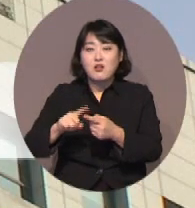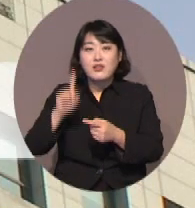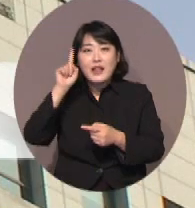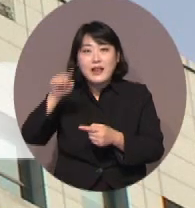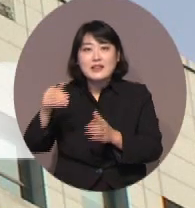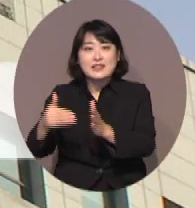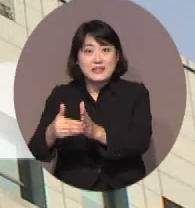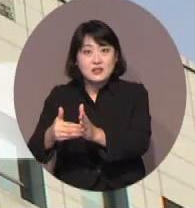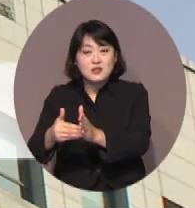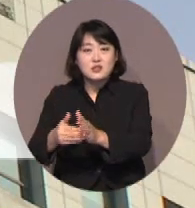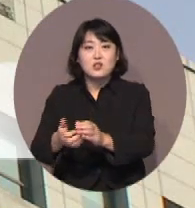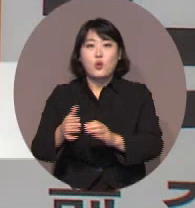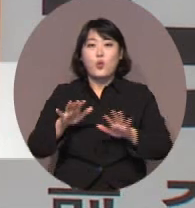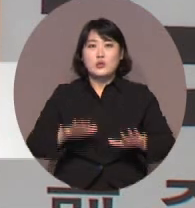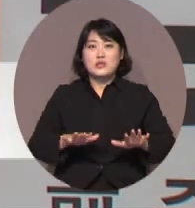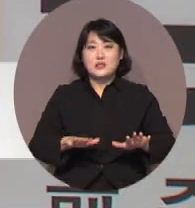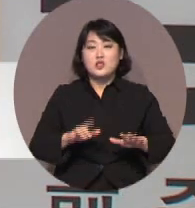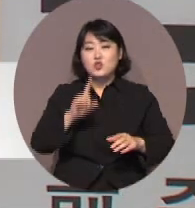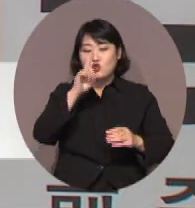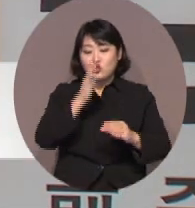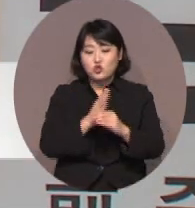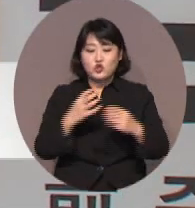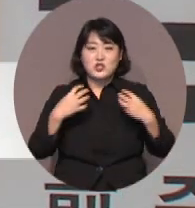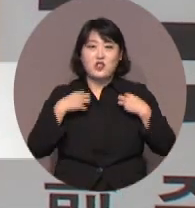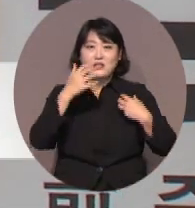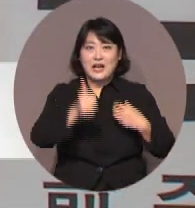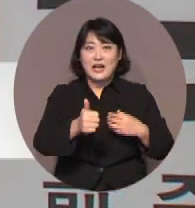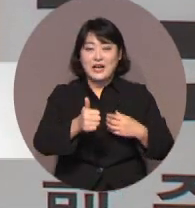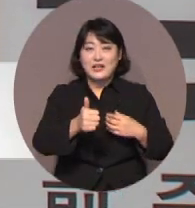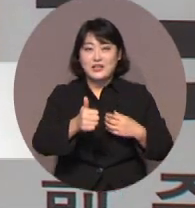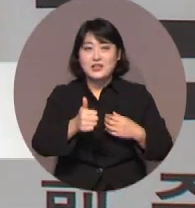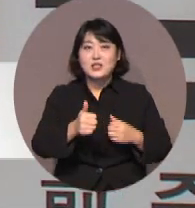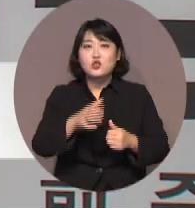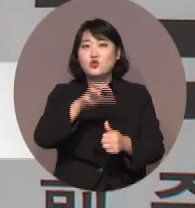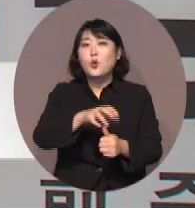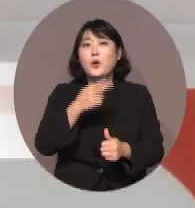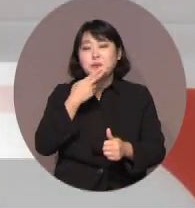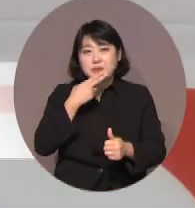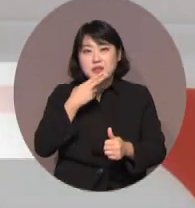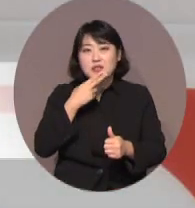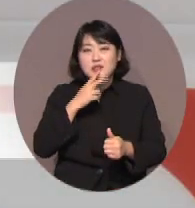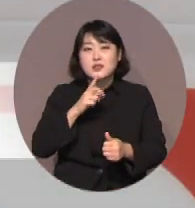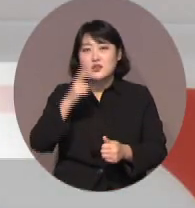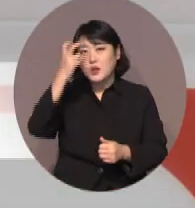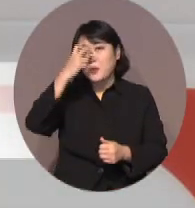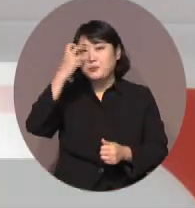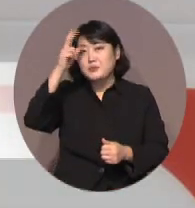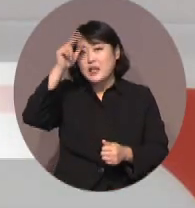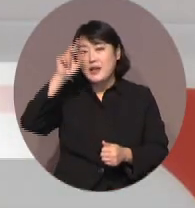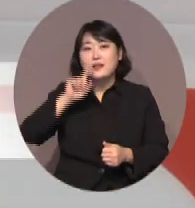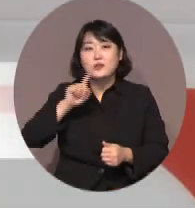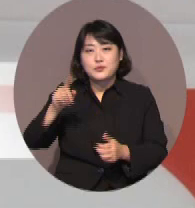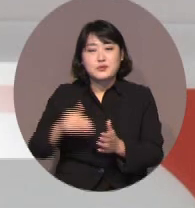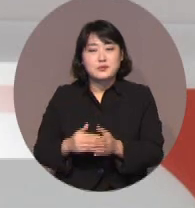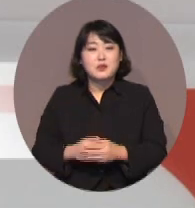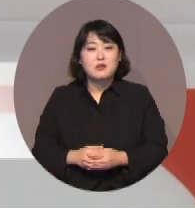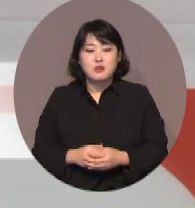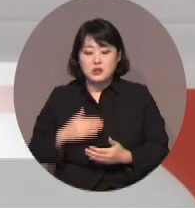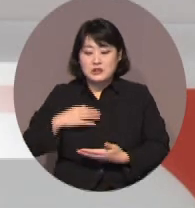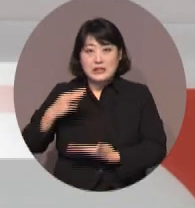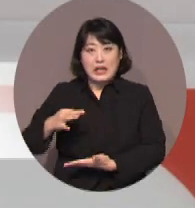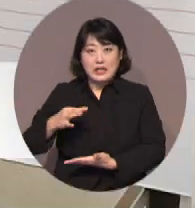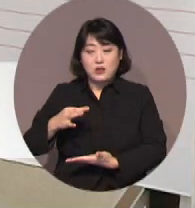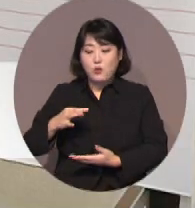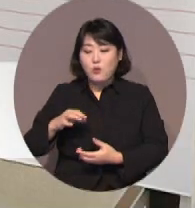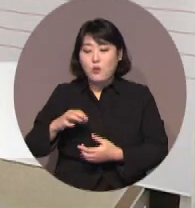공직선거법 위반 혐의로 불구속 기소했습니다 김광진 중구청장은 선거 당시 자신의 재산과 관련한